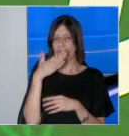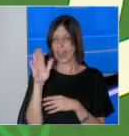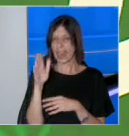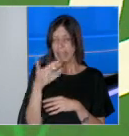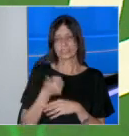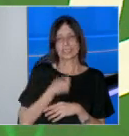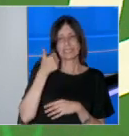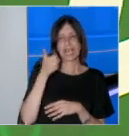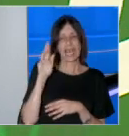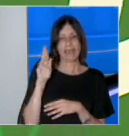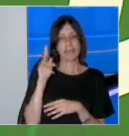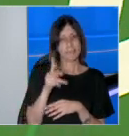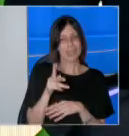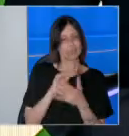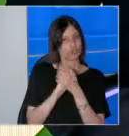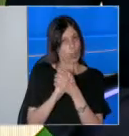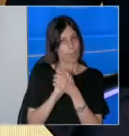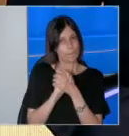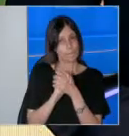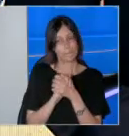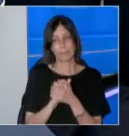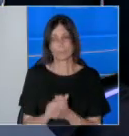השר רפי פרץ, שלום.